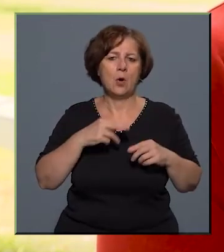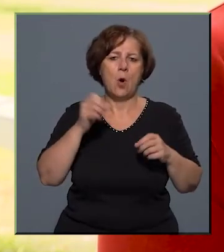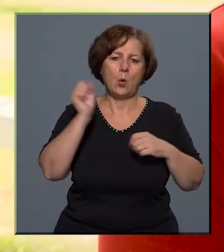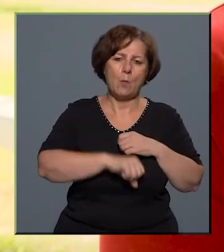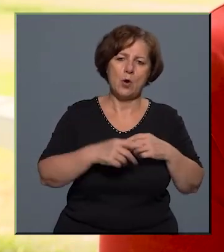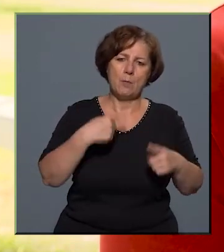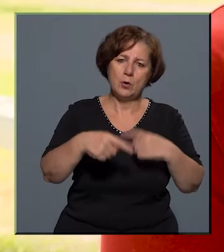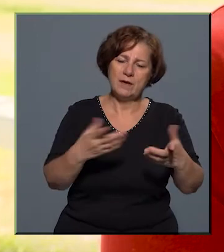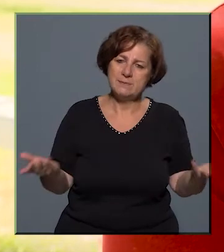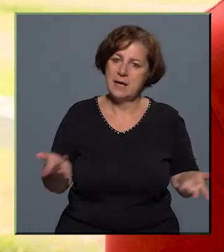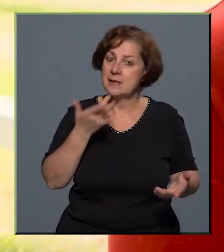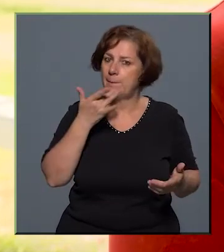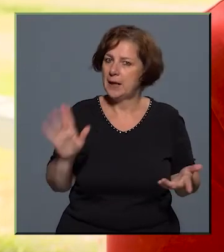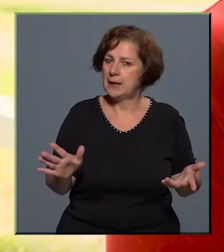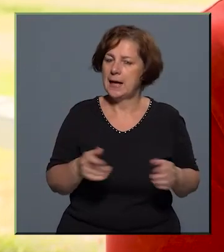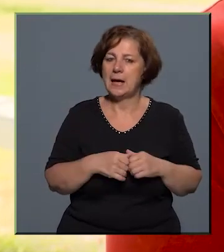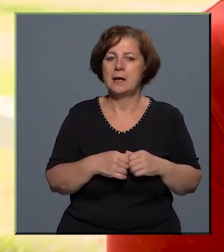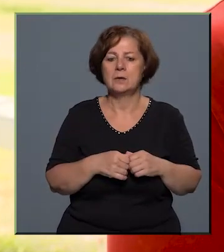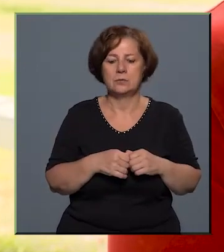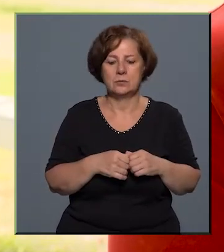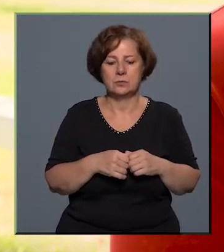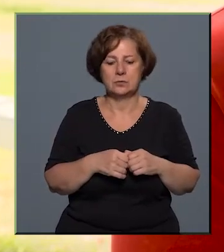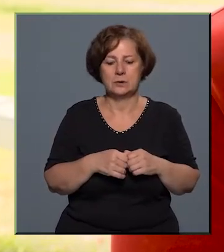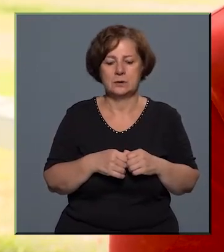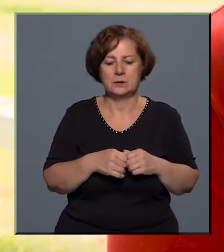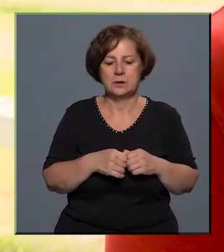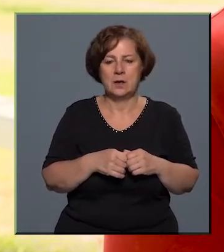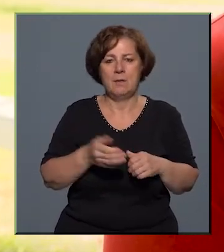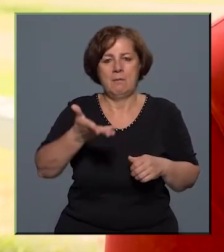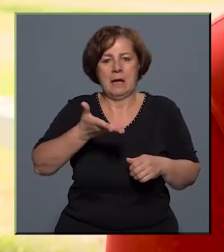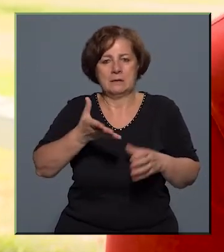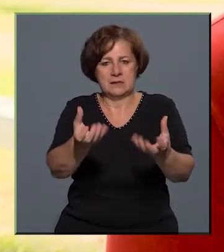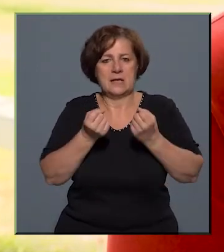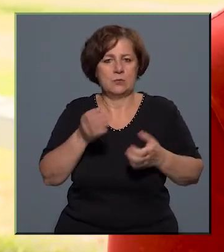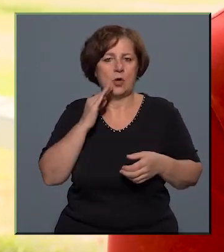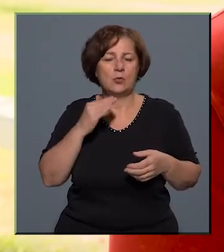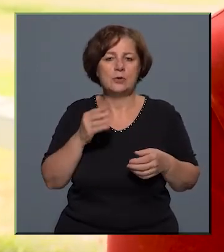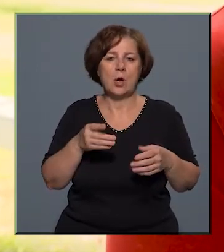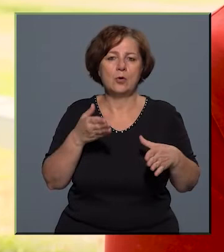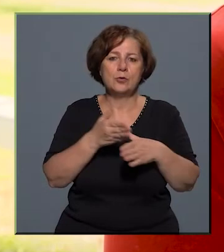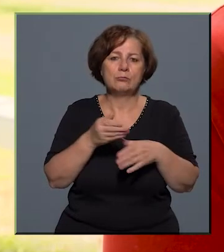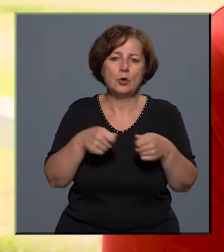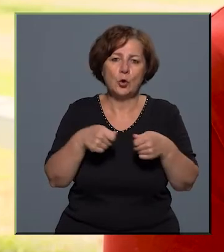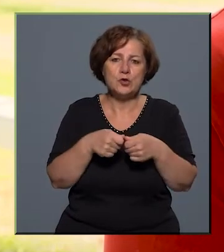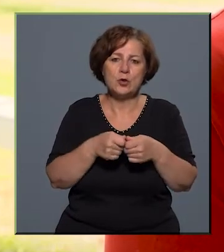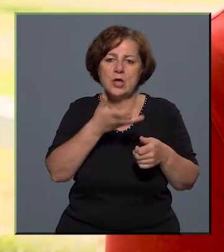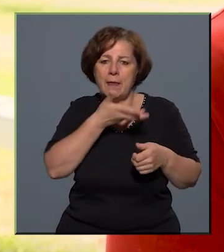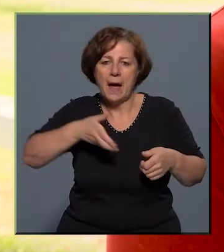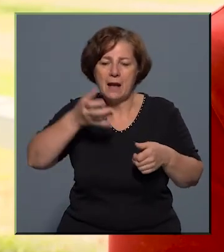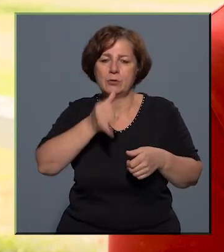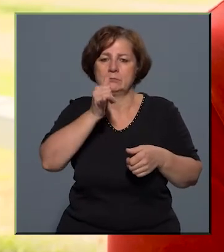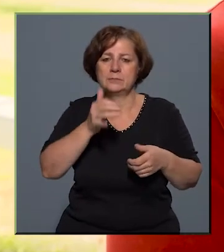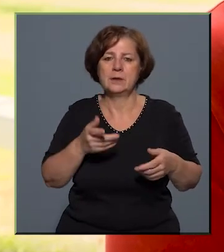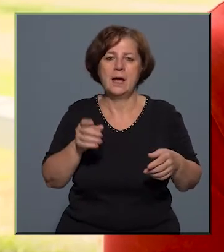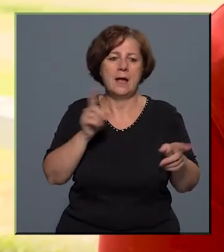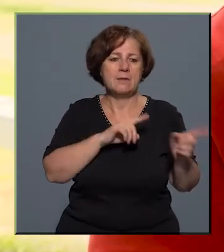komolyabb következménye is lehetnek. Ez például ugye akár, hogy úgy szagolnak a kutyák, vagy egy távol isznak, ugye egymás képesek ugye